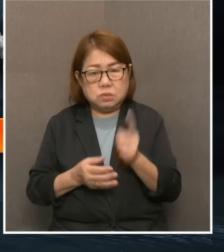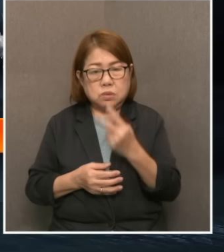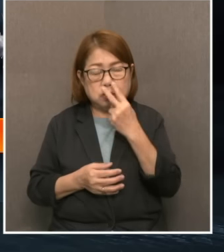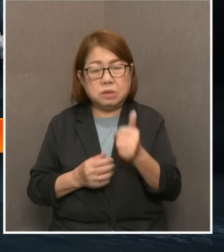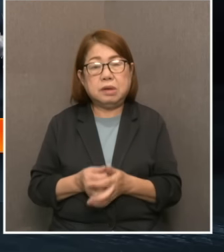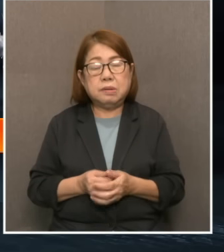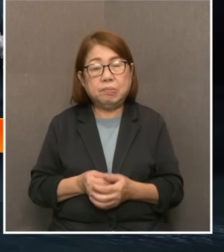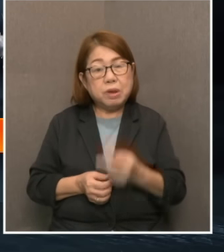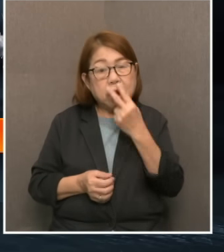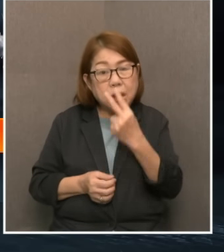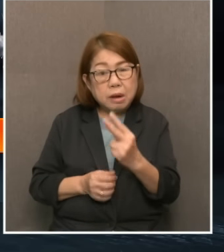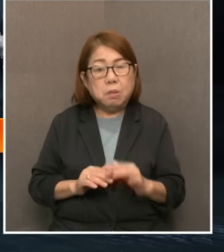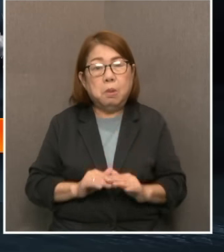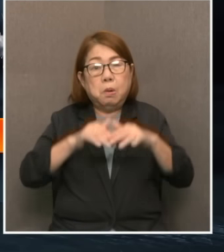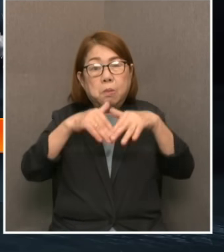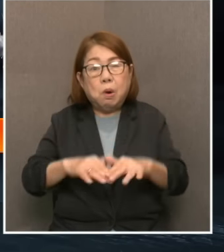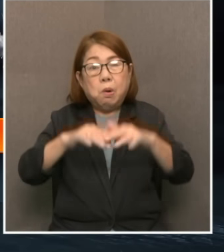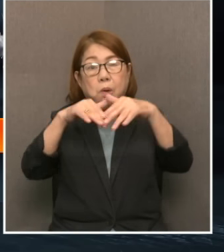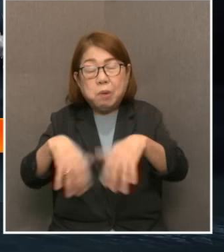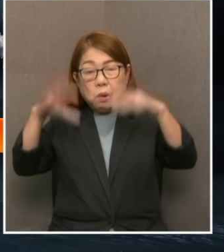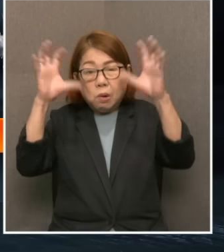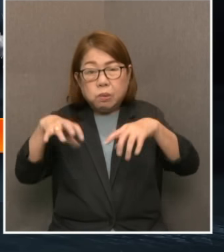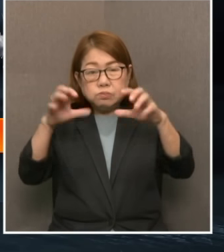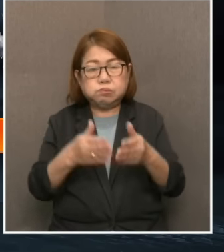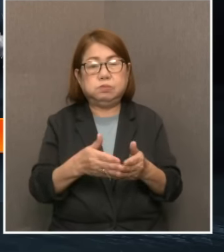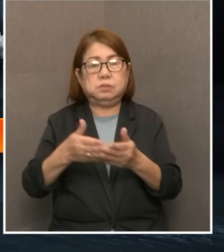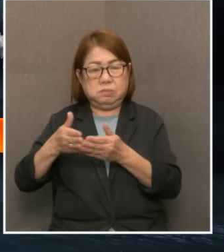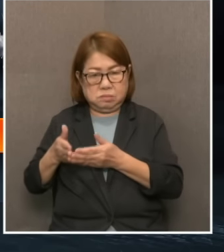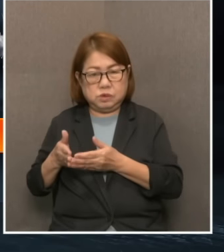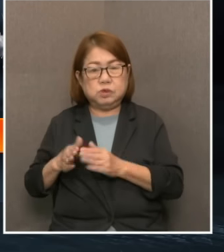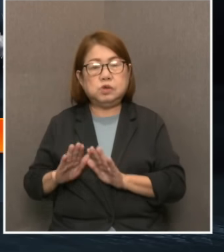และหีกเรื่องการเดินเรือในบริเวณที่มฝนฟ้าขนองเอาไ้ด้วยครับ